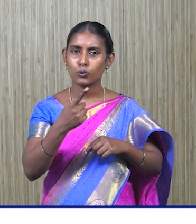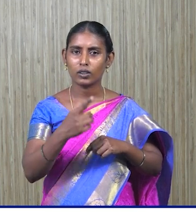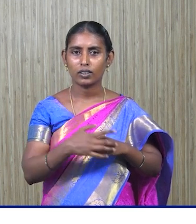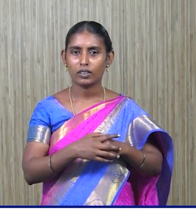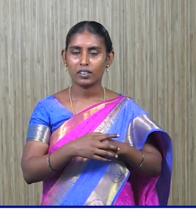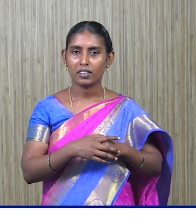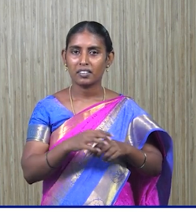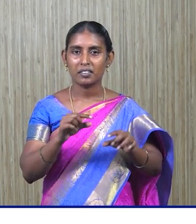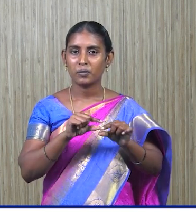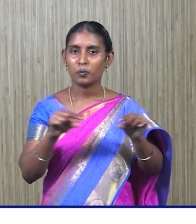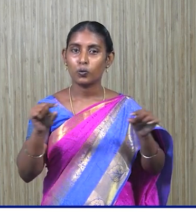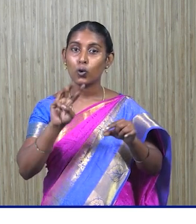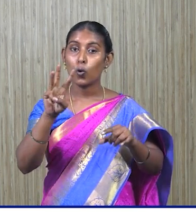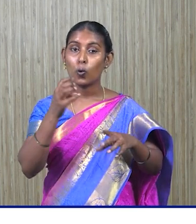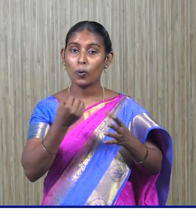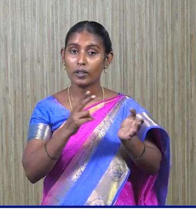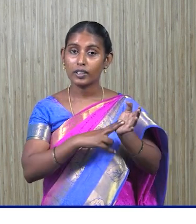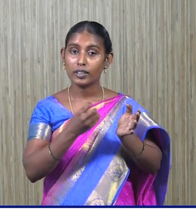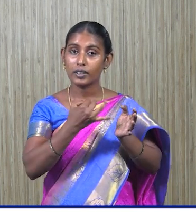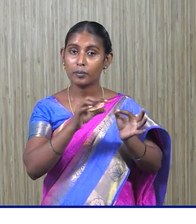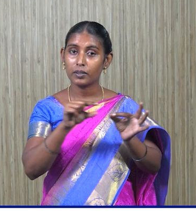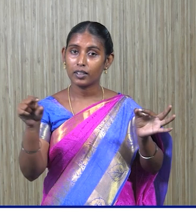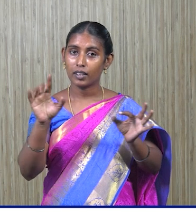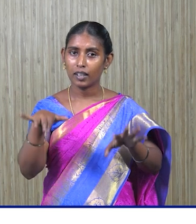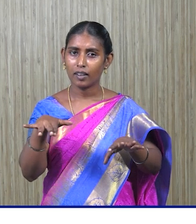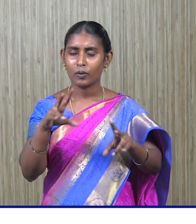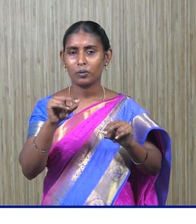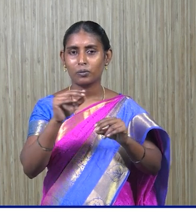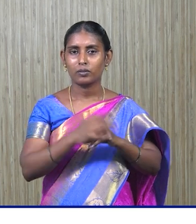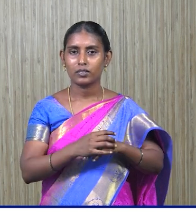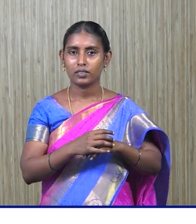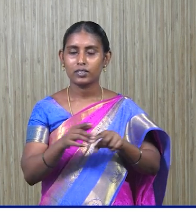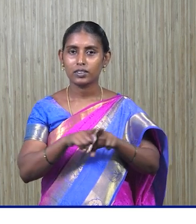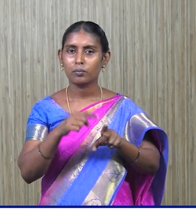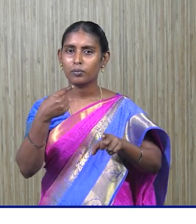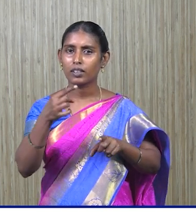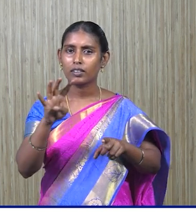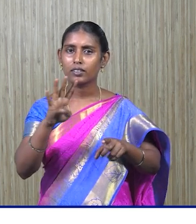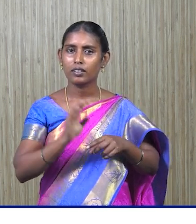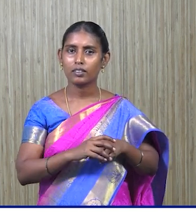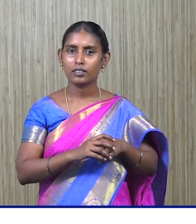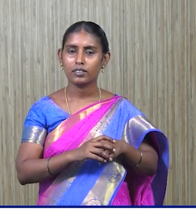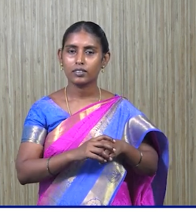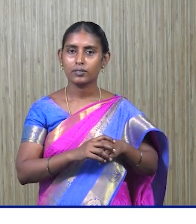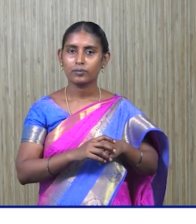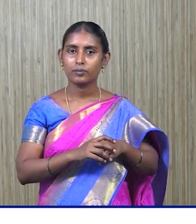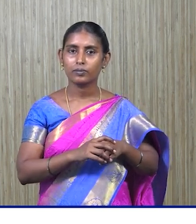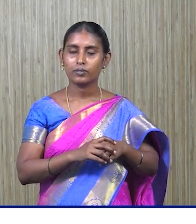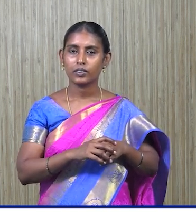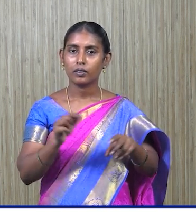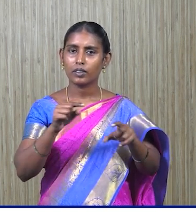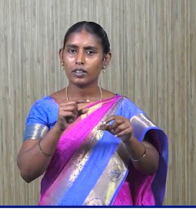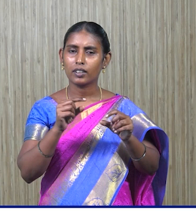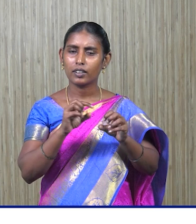தொகுப்பில் இடம்பெற்றுள்ளதா? மைனஸ் 4ங்கிற எண் கிடையாது. அப்போ இந்த மைனஸ் 4 என்ற எண் அந்த முழு எண்கள்